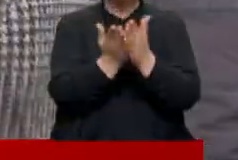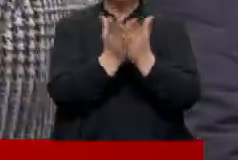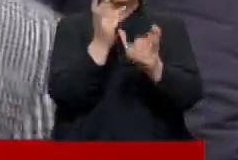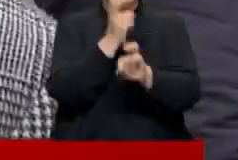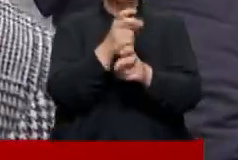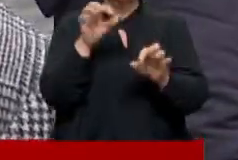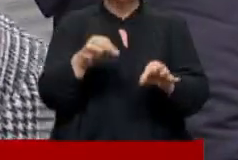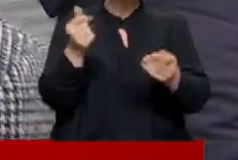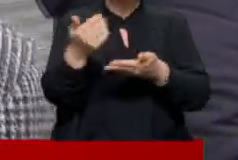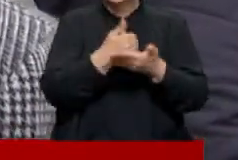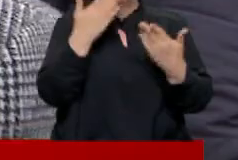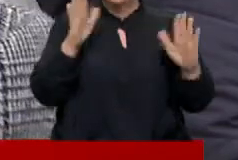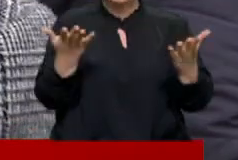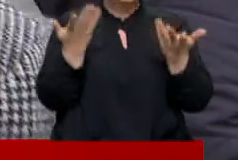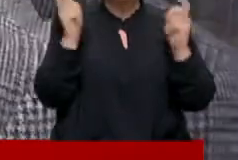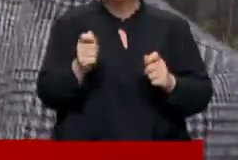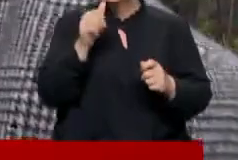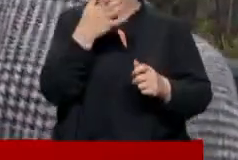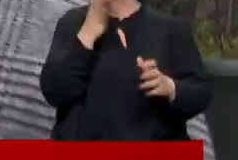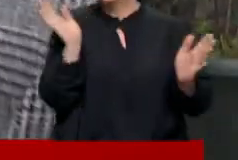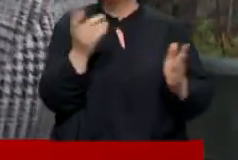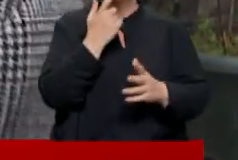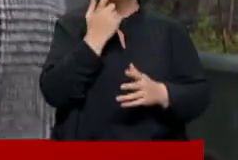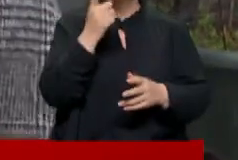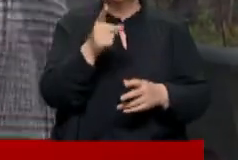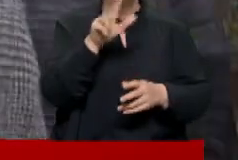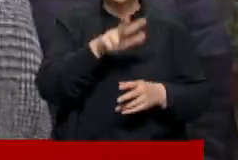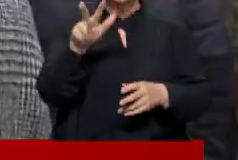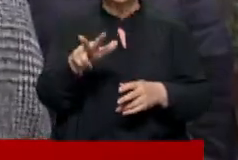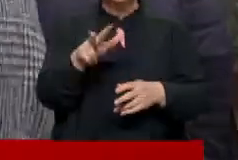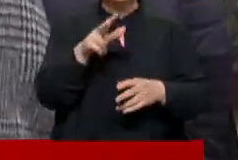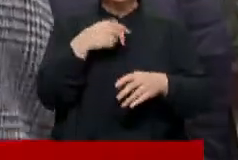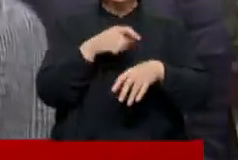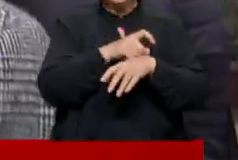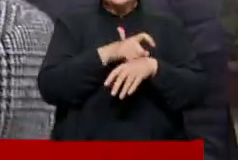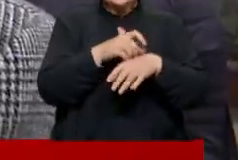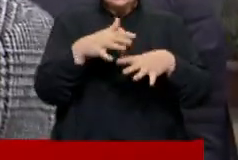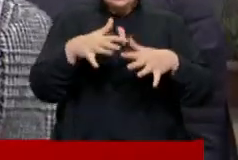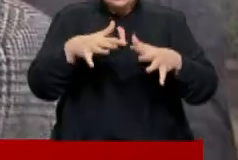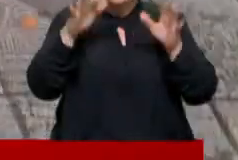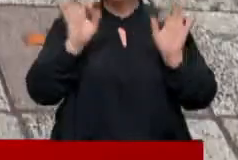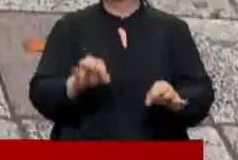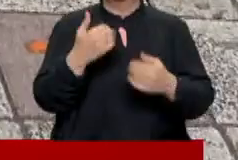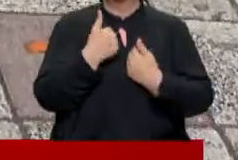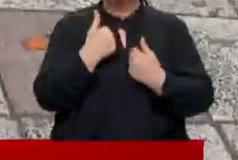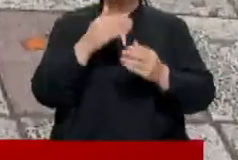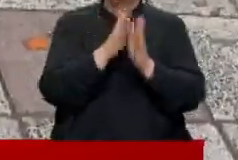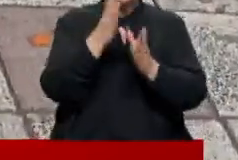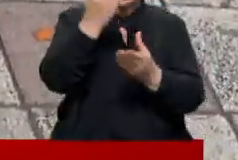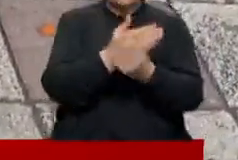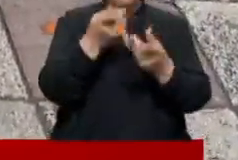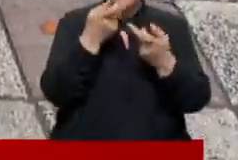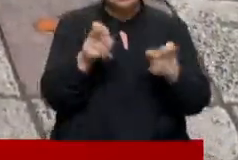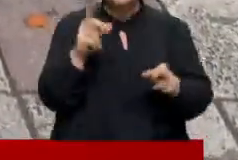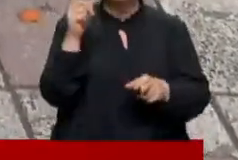yani. Şu anda hiçbir gelirim yok. Ne yapacağımı da hiç bilmiyorum. Kaç yaşındasınız? 33. Sinirden, stresten artık elim ayağım titriyor o derece. Cüzdan boş. Belki